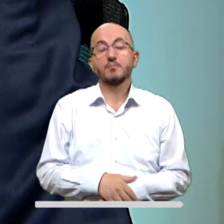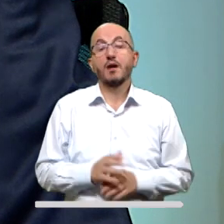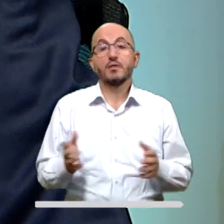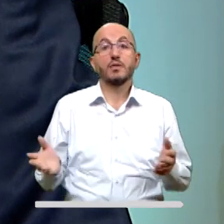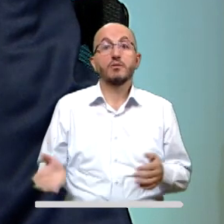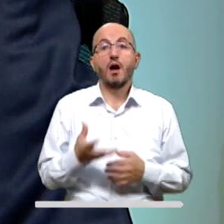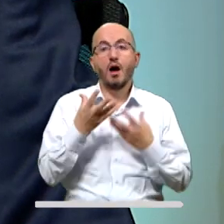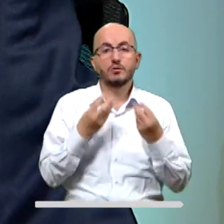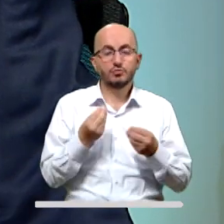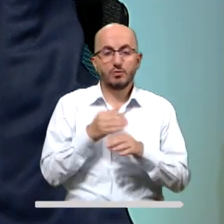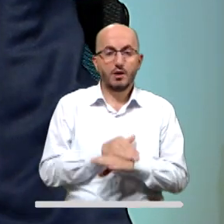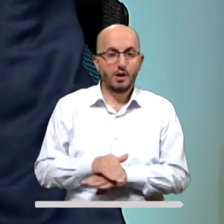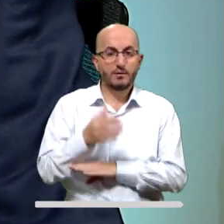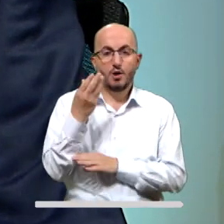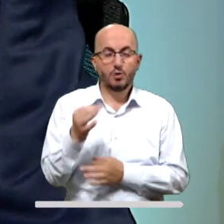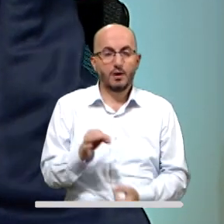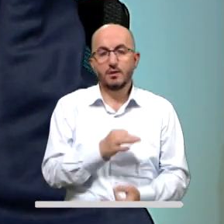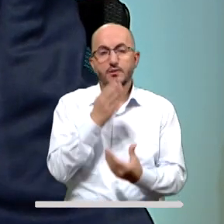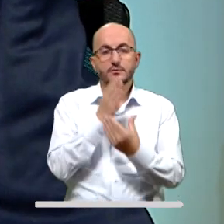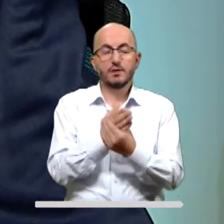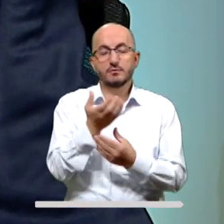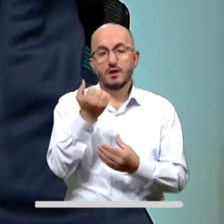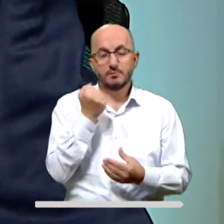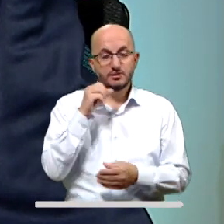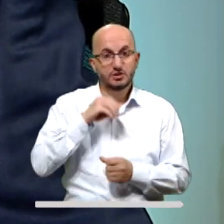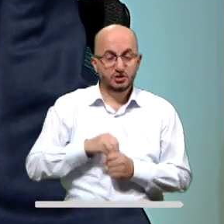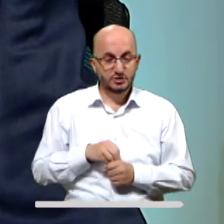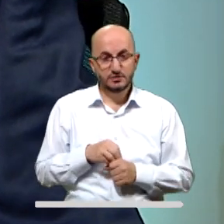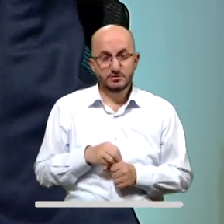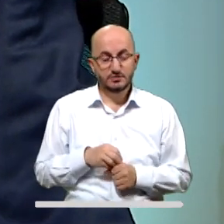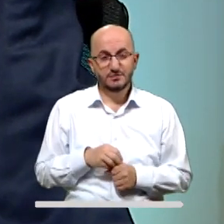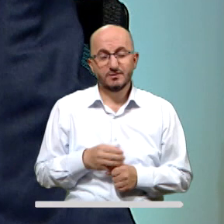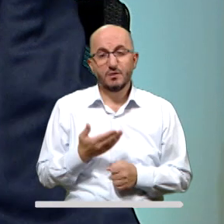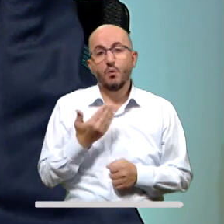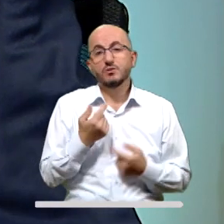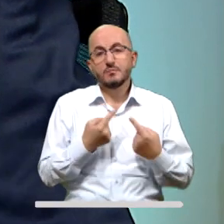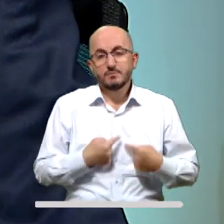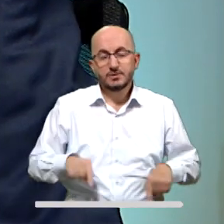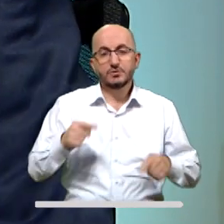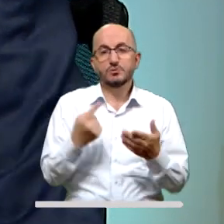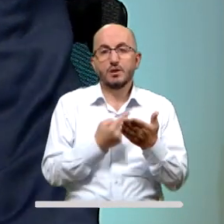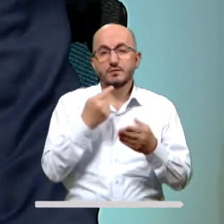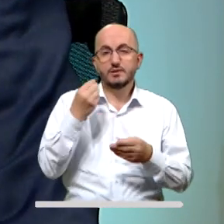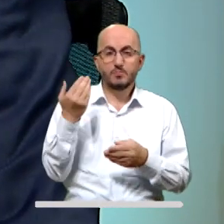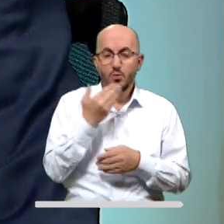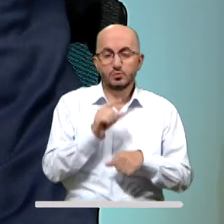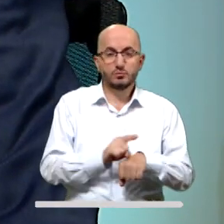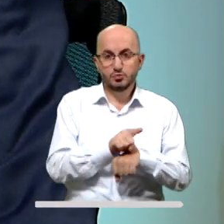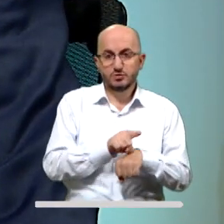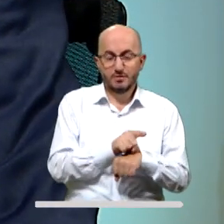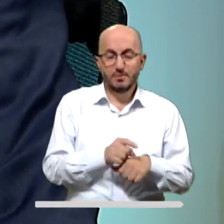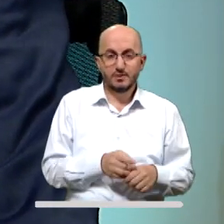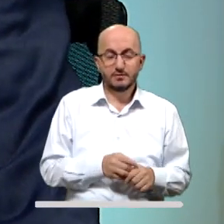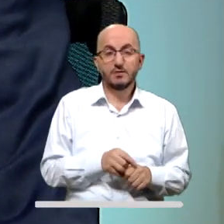çok hayatta olanların ibret alması içindir. Yoksa biz mesela Kur'an-ı Kerim okuduğumuz zaman